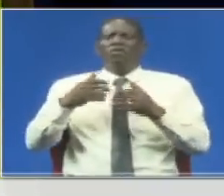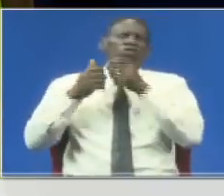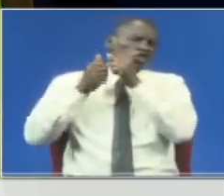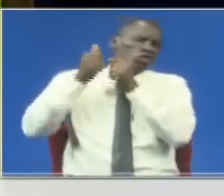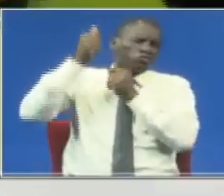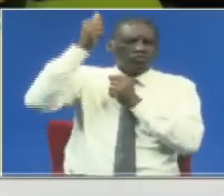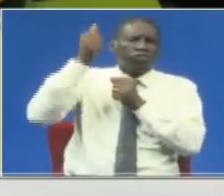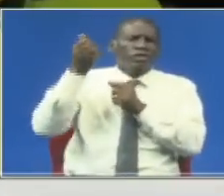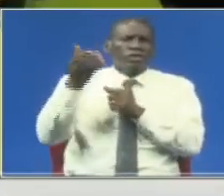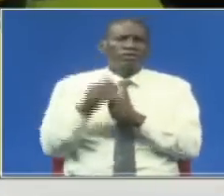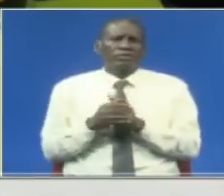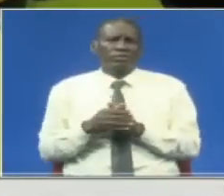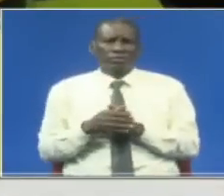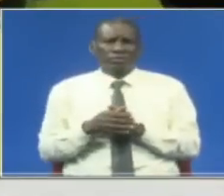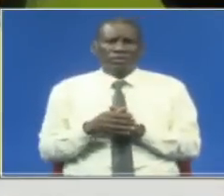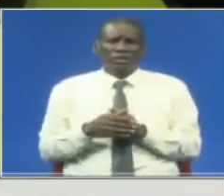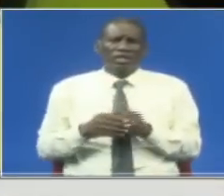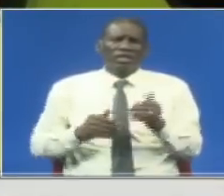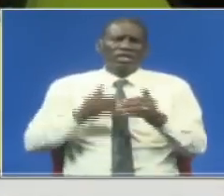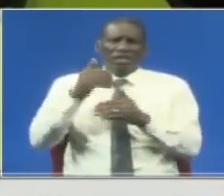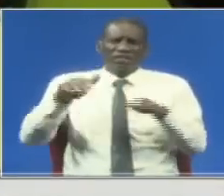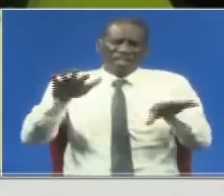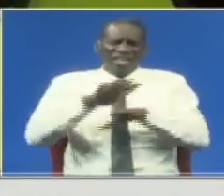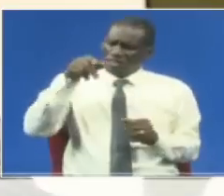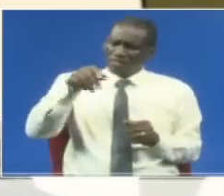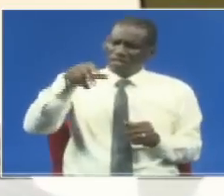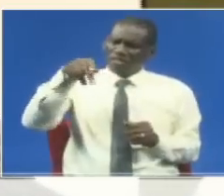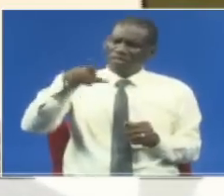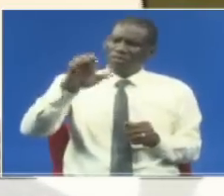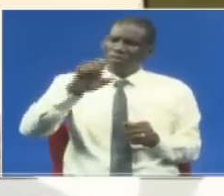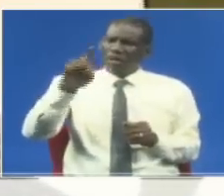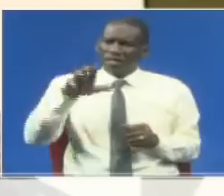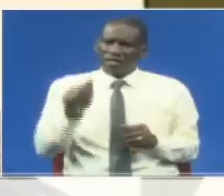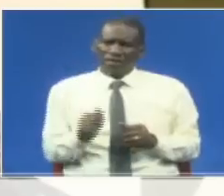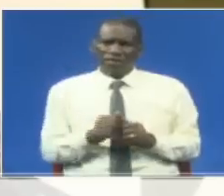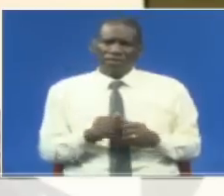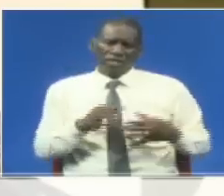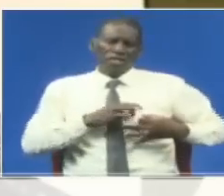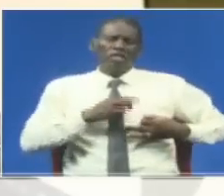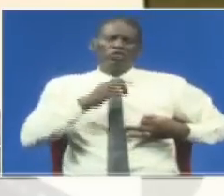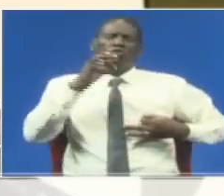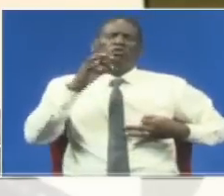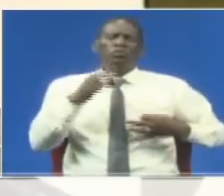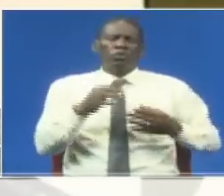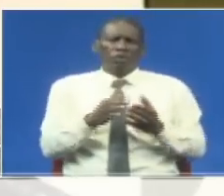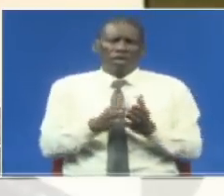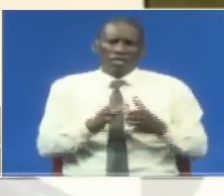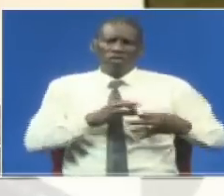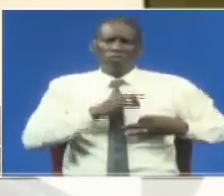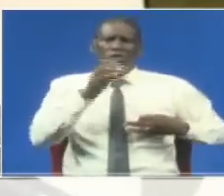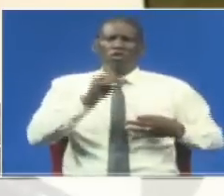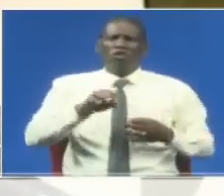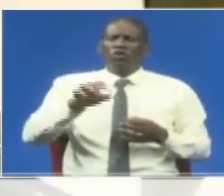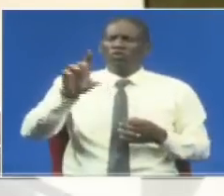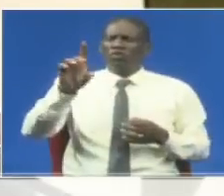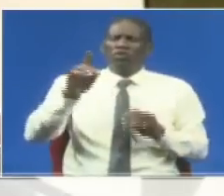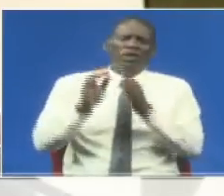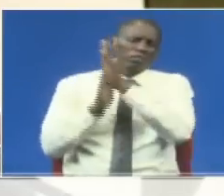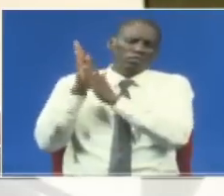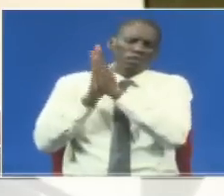la kunyongwa. This plaza, the soul and spirit of Field Marshal Dedan